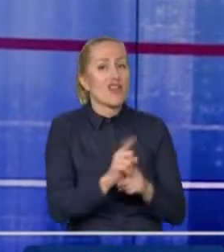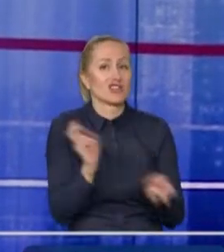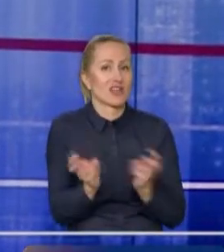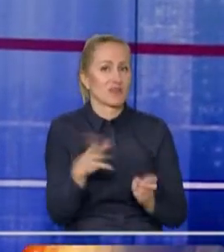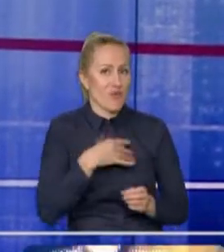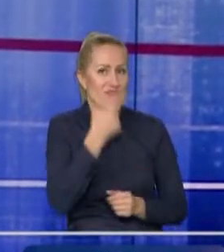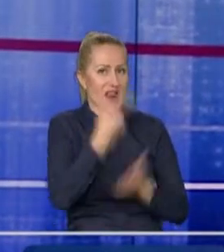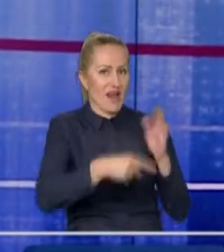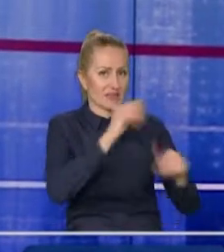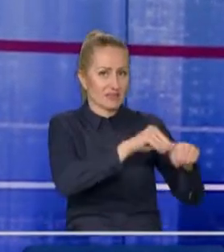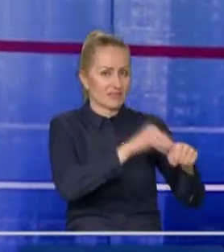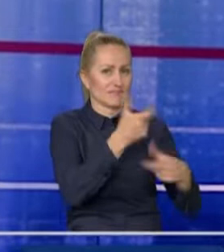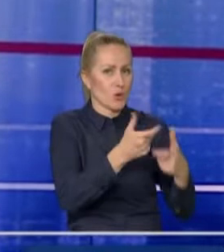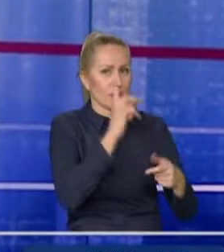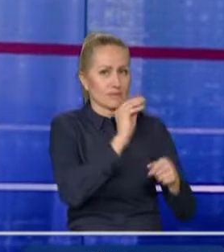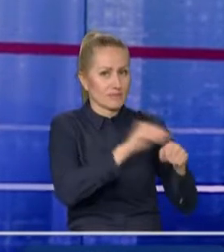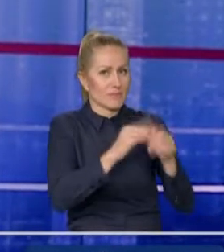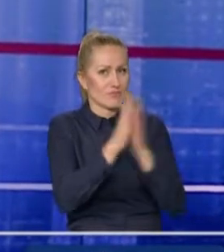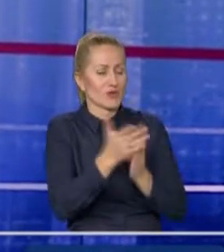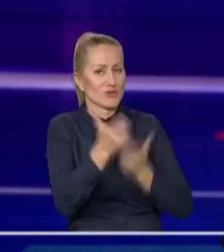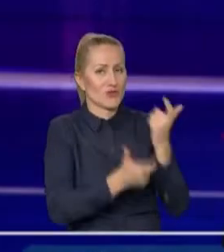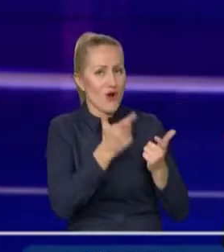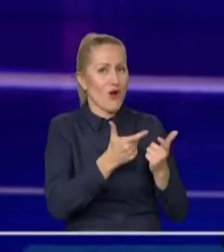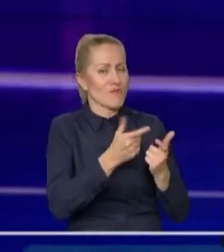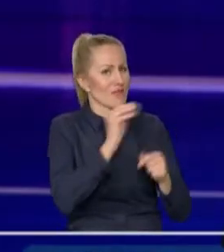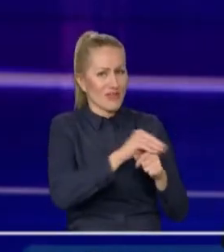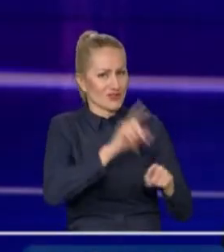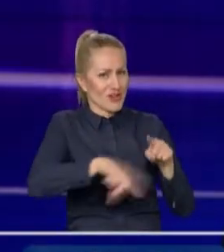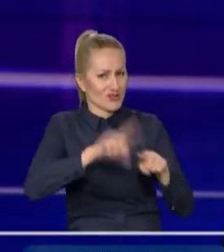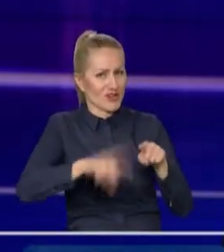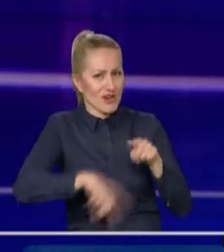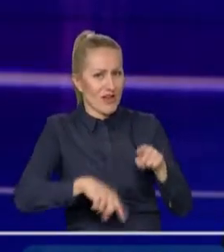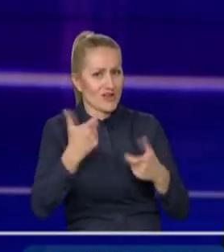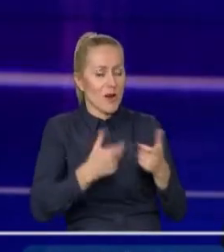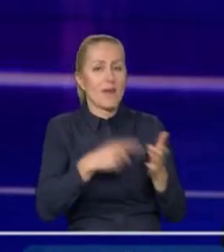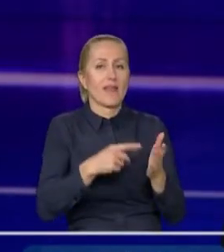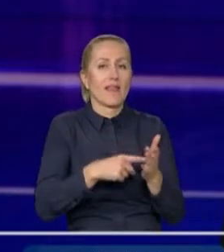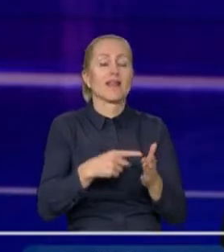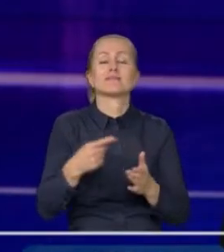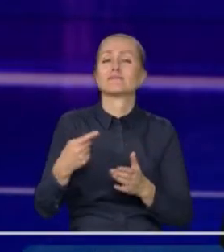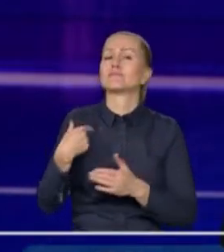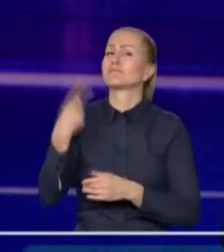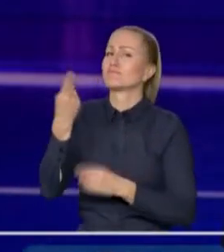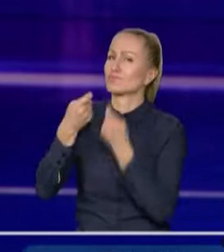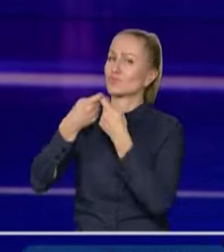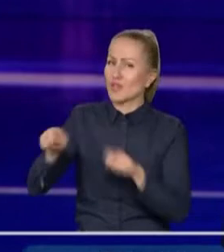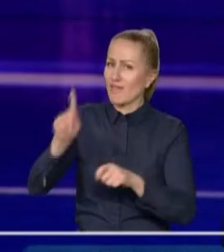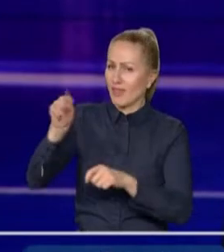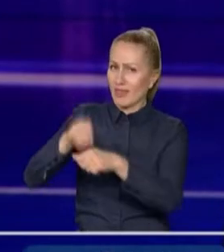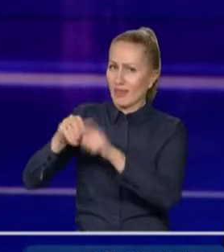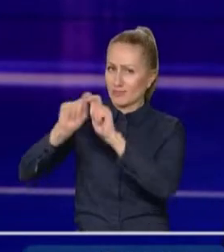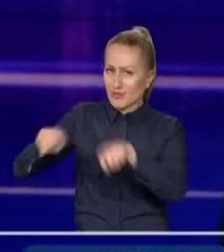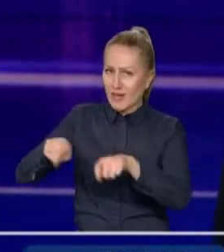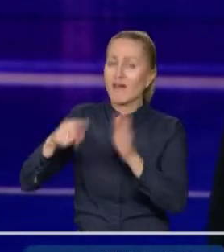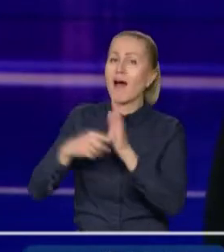go przywoływał czasami do porządku. Ostre wypowiedzi polityków się zdarzają. Tylko, ponieważ, wie pan, są takie rzeczy,